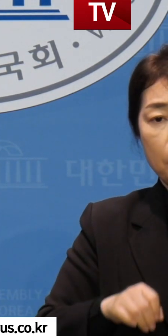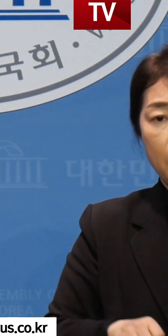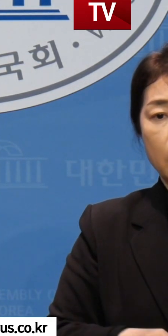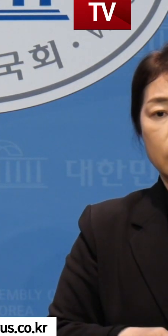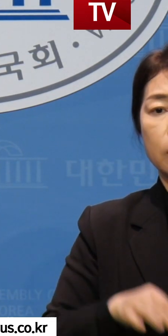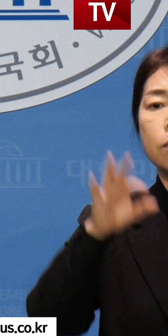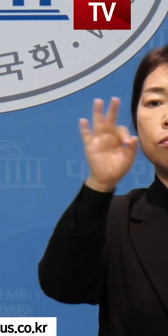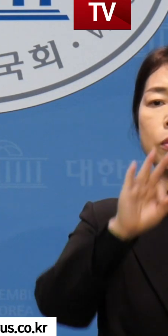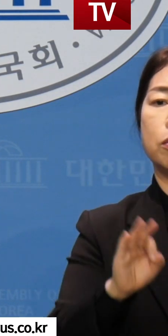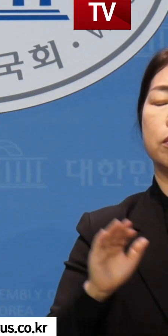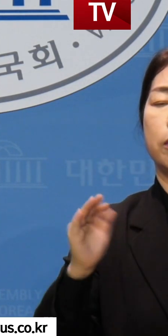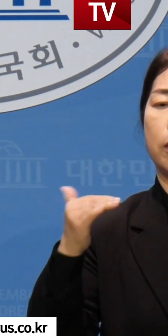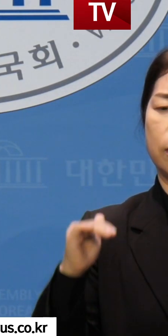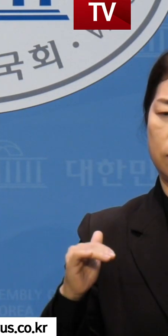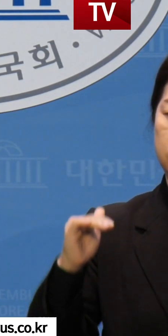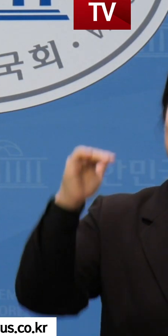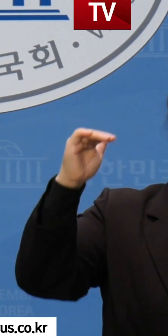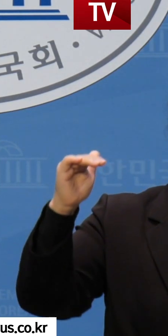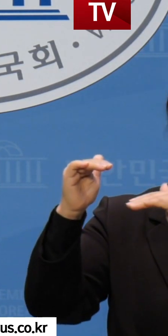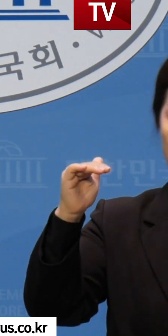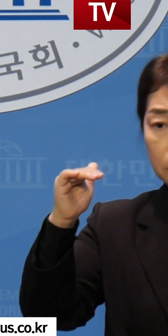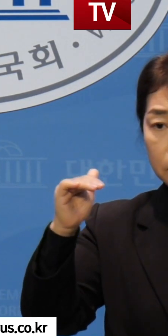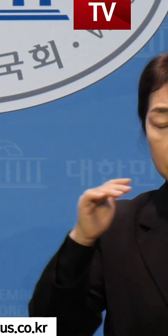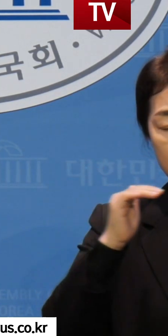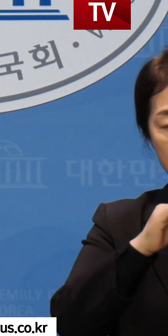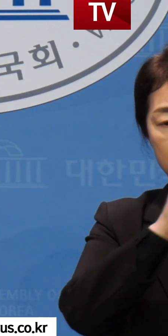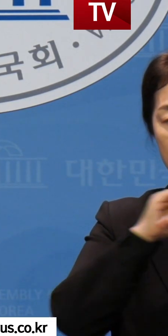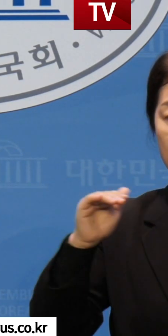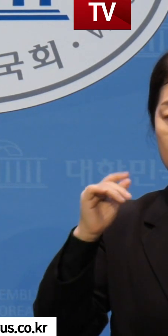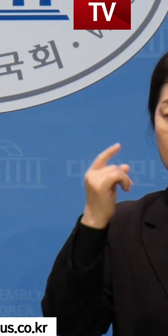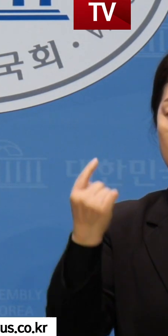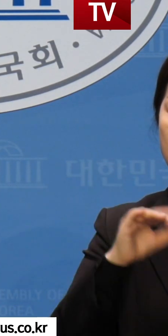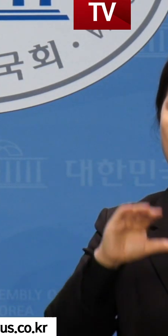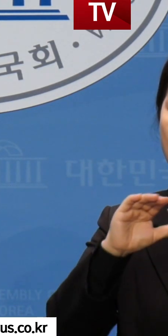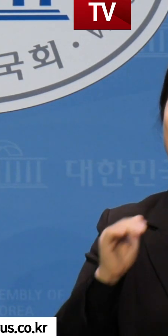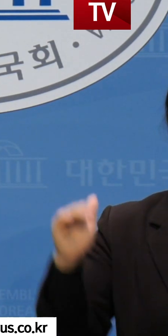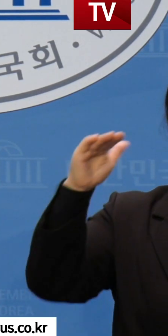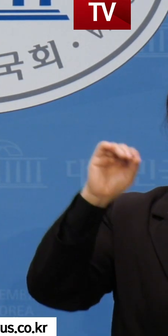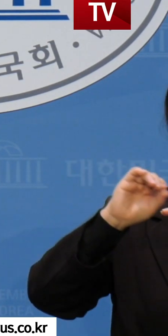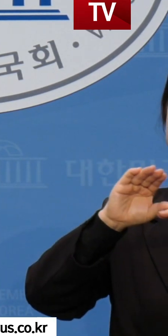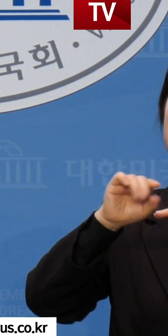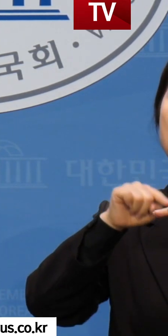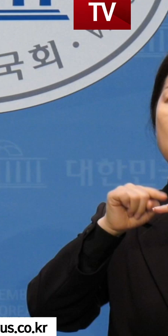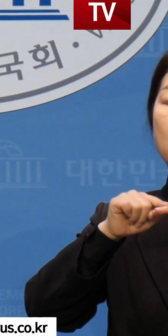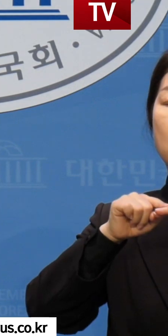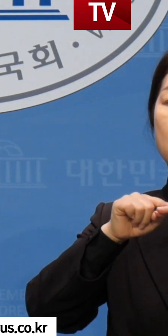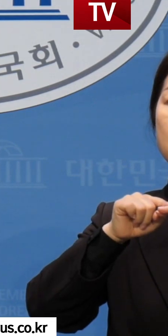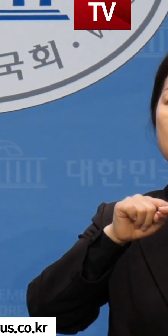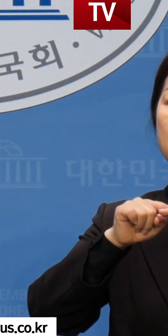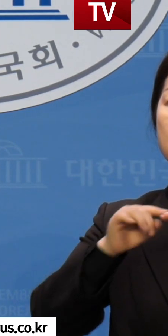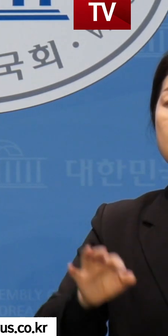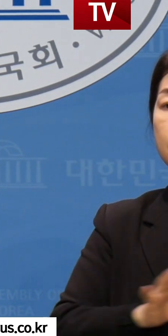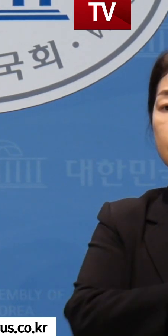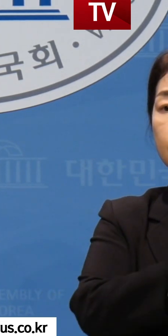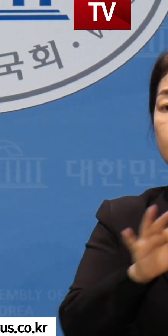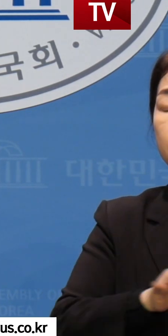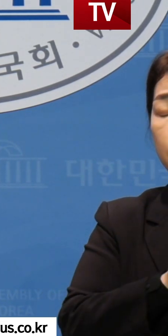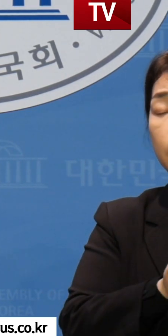102%에 육박하는 수준입니다. 또 우리 경제의 가장 큰 뇌가